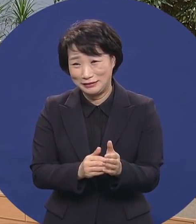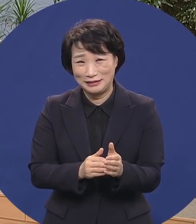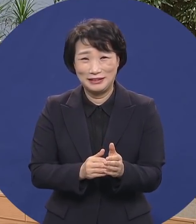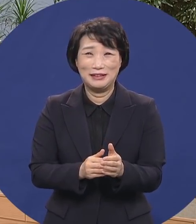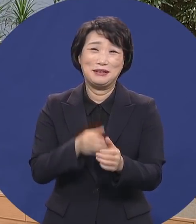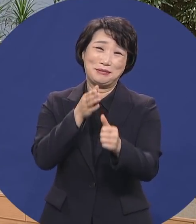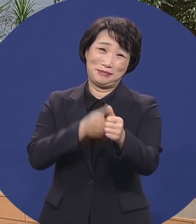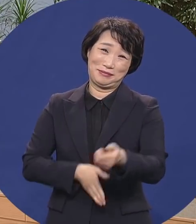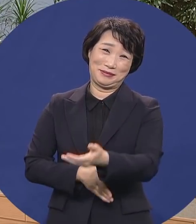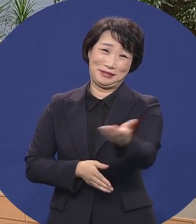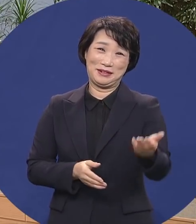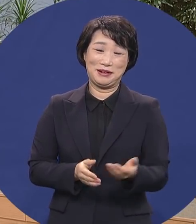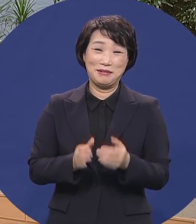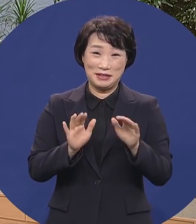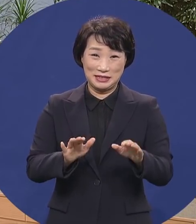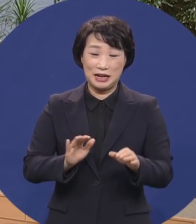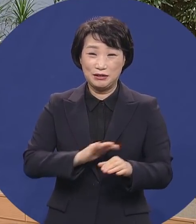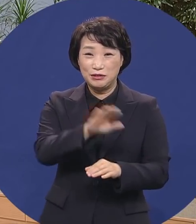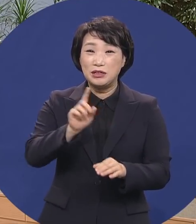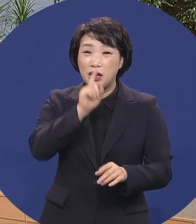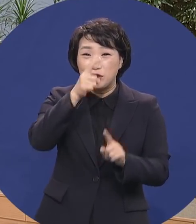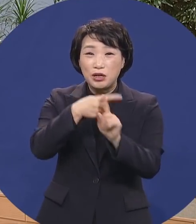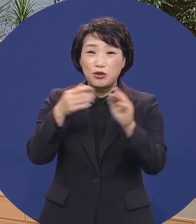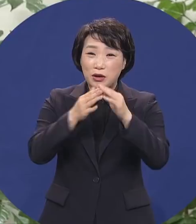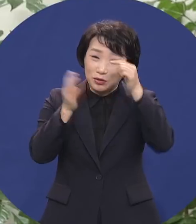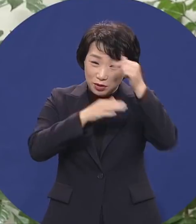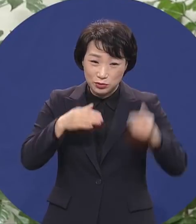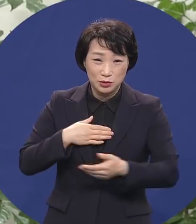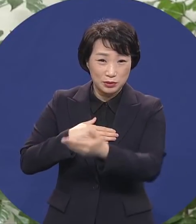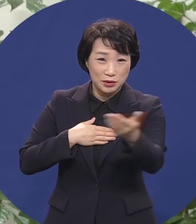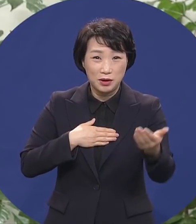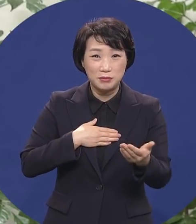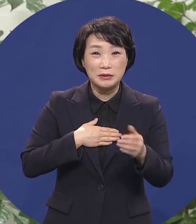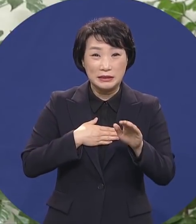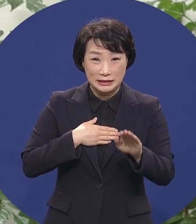간절히 비옵나니 우리 연태조항교회 성도들은